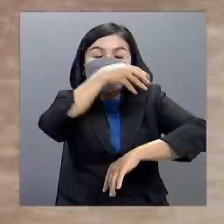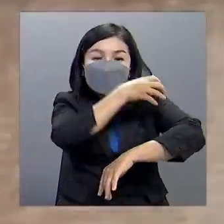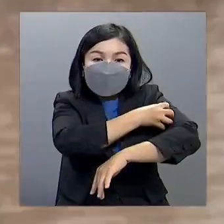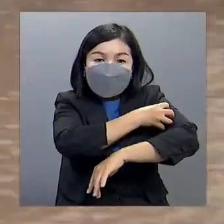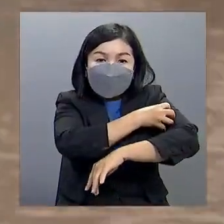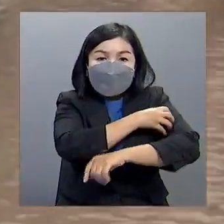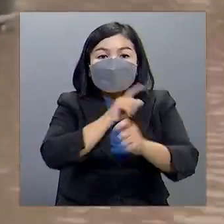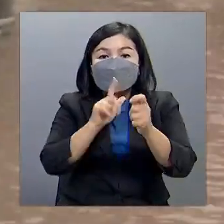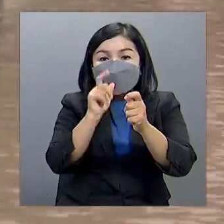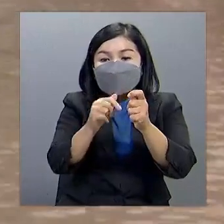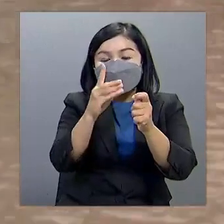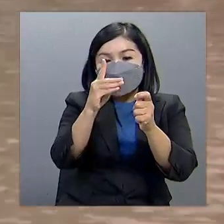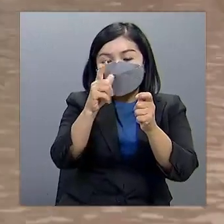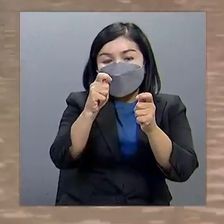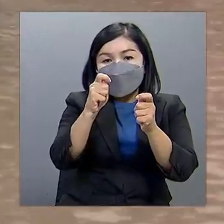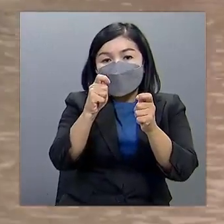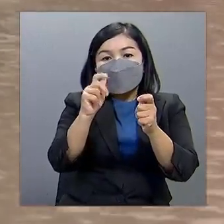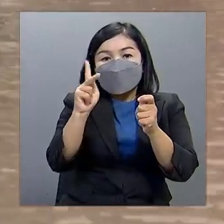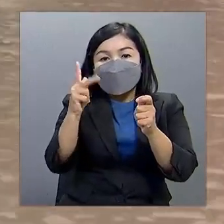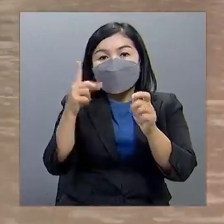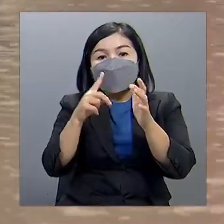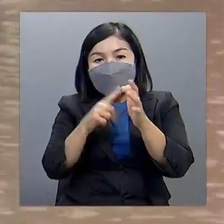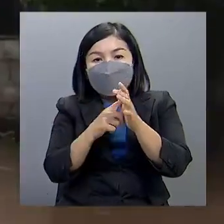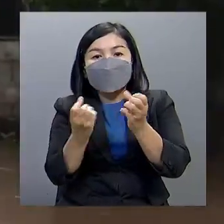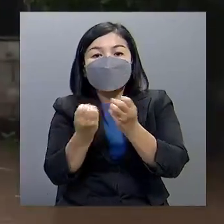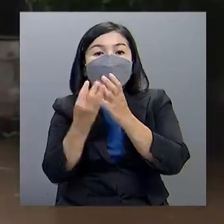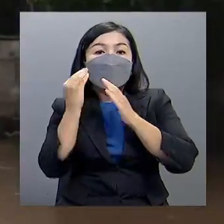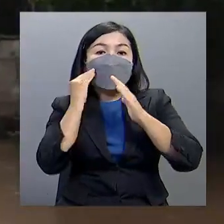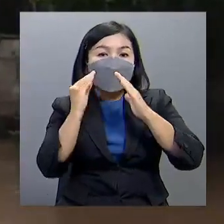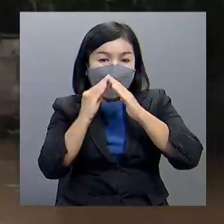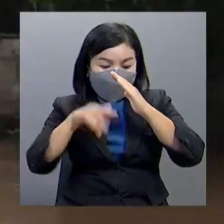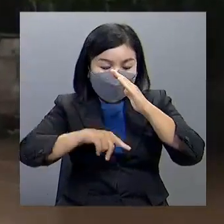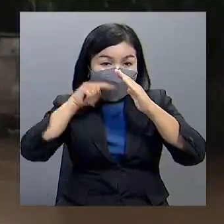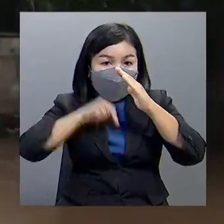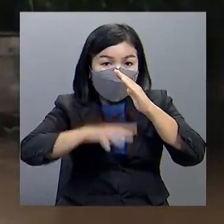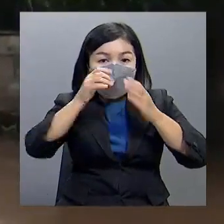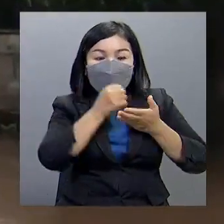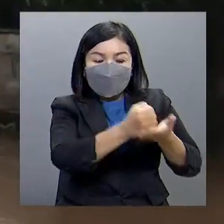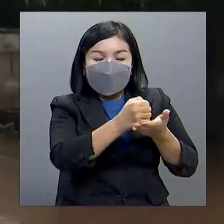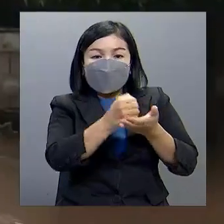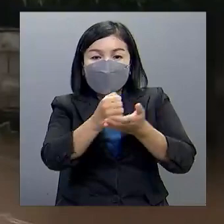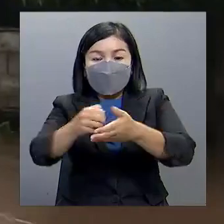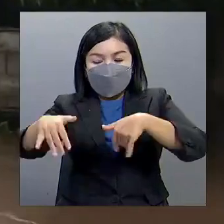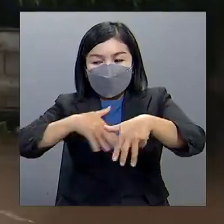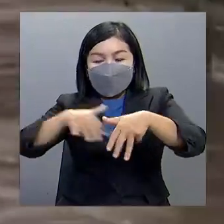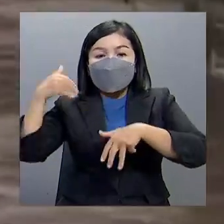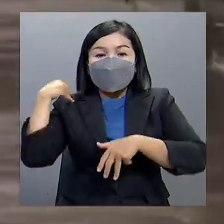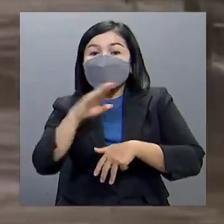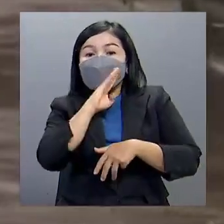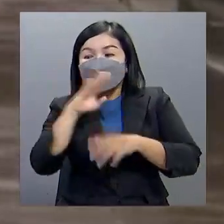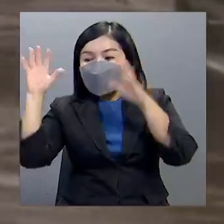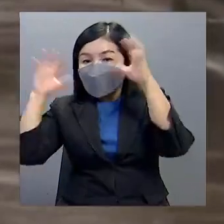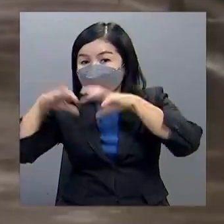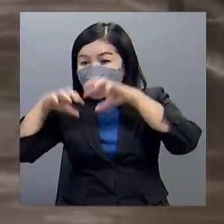ประชาชนได้รับความเดือดร้อนวันนี้เจ้าหน้าที่เร่งสำรวจแล้วก็ให้การช่วยเหลือผู้ประสบภัยอีกครั้งหากไม่มีฝนตกลงมาสมทบ